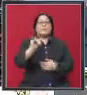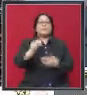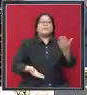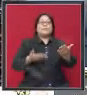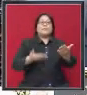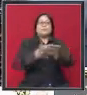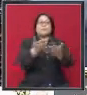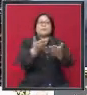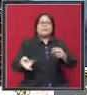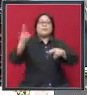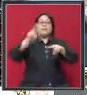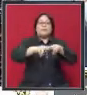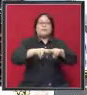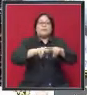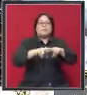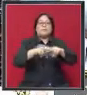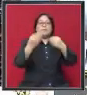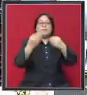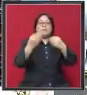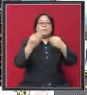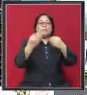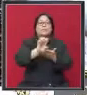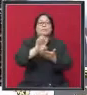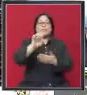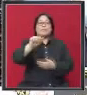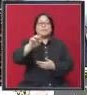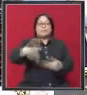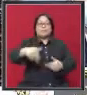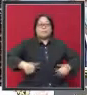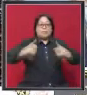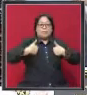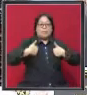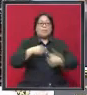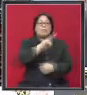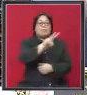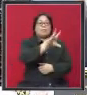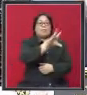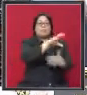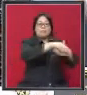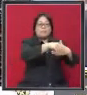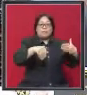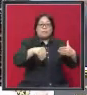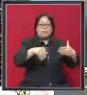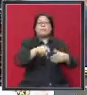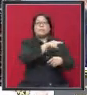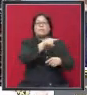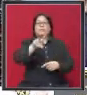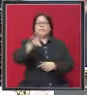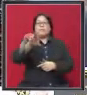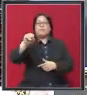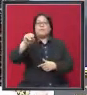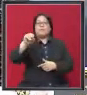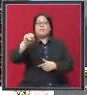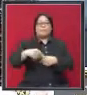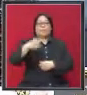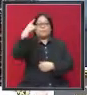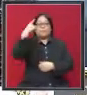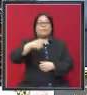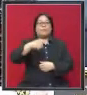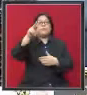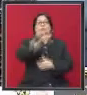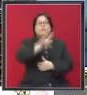juga mencadangkan kenaikan kepada kadar allowance sara hidup nelayan darat daripada RM200 kepada RM250